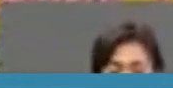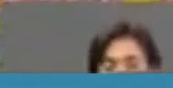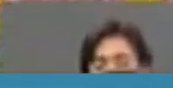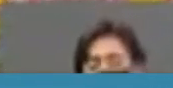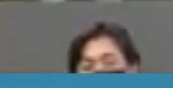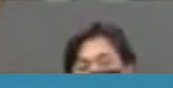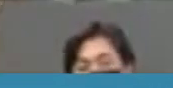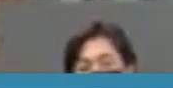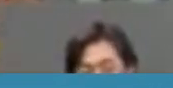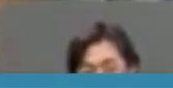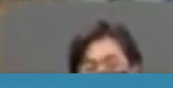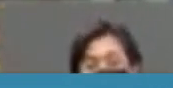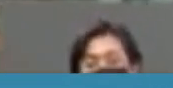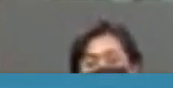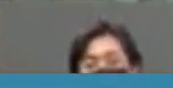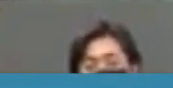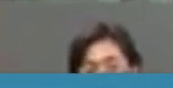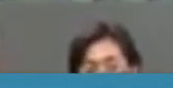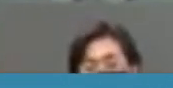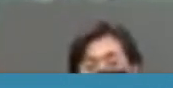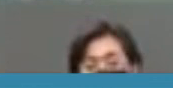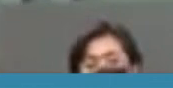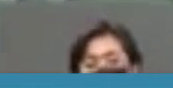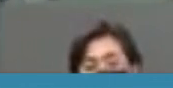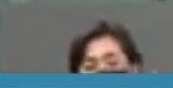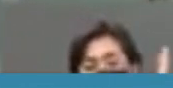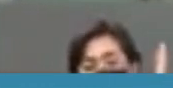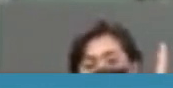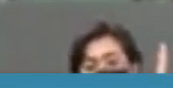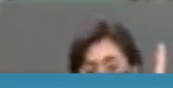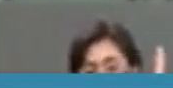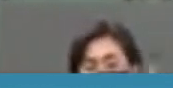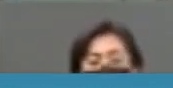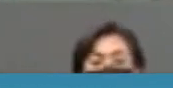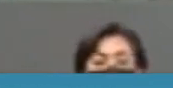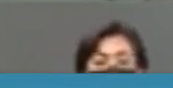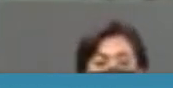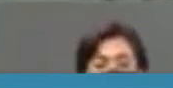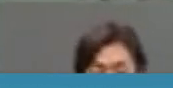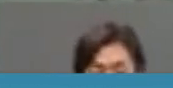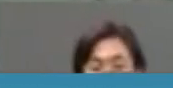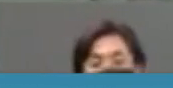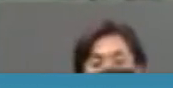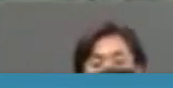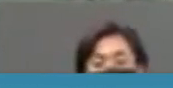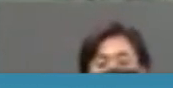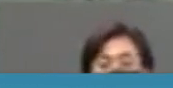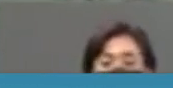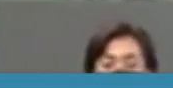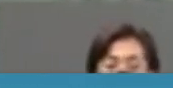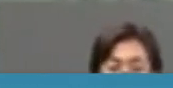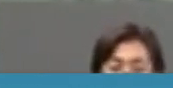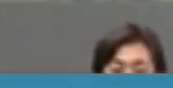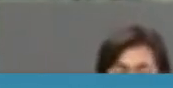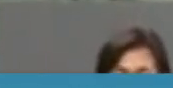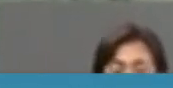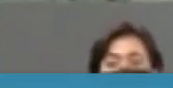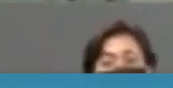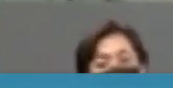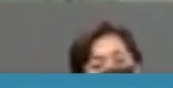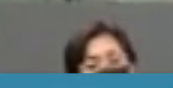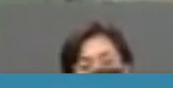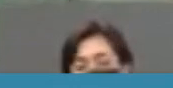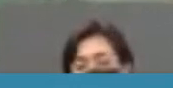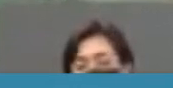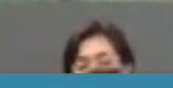ล้านบาทและมาตรการสร้างรายได้และการฟื้นฟูเศรษฐกิจฐานรากสู่การพัฒนาที่ยั่งยืนวงเงิน 20,000 ล้านบ